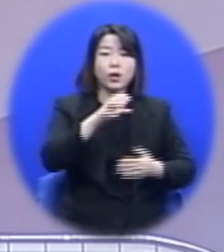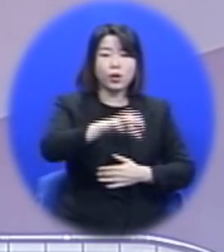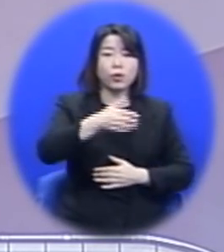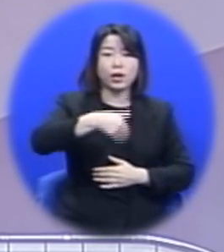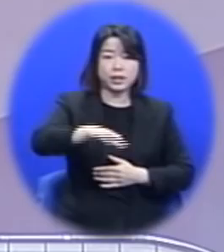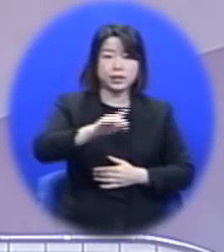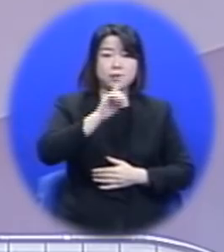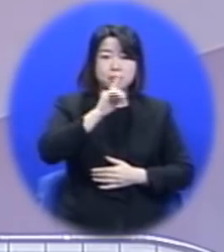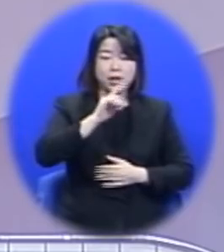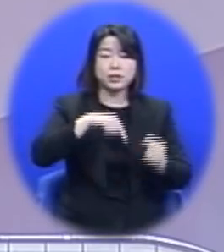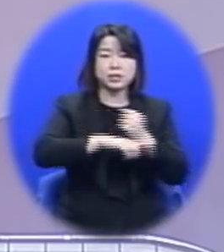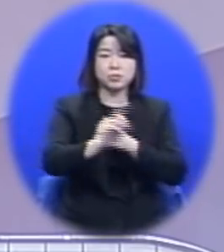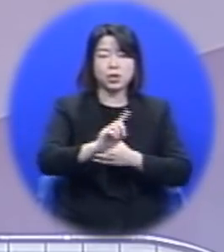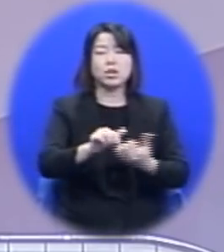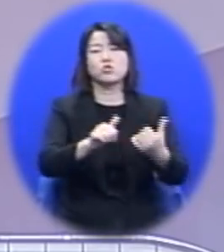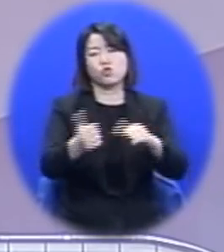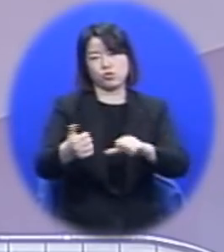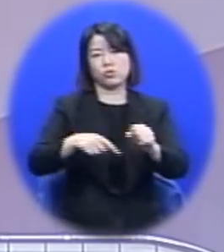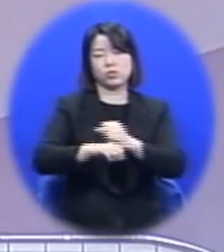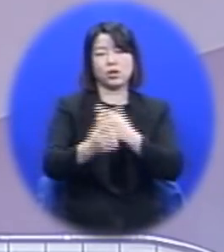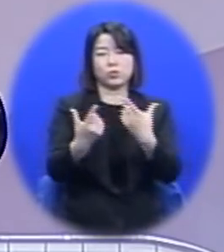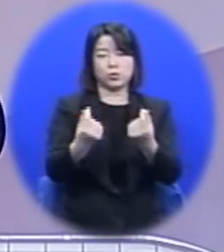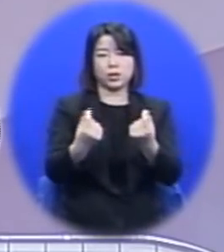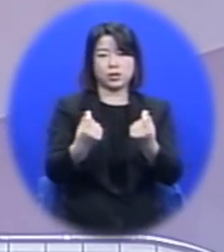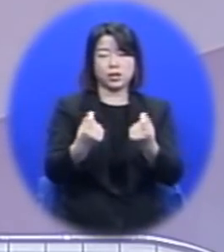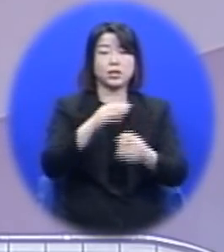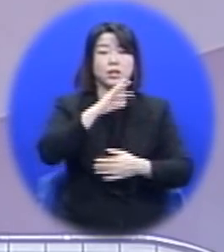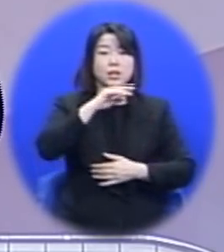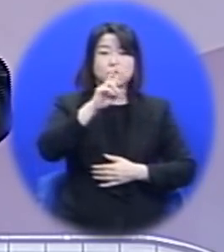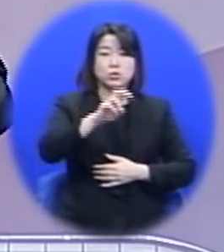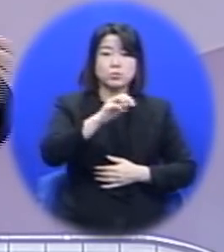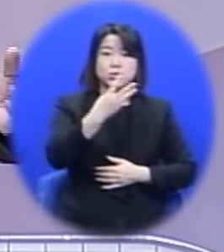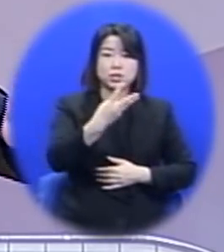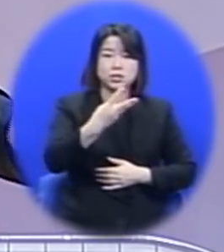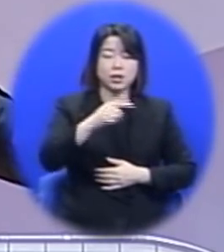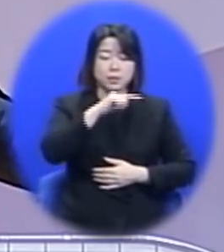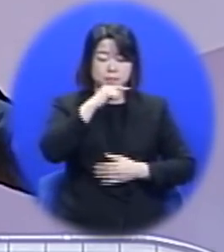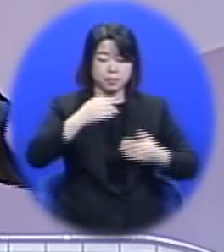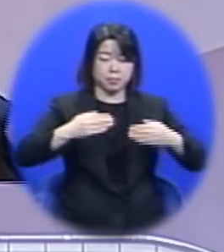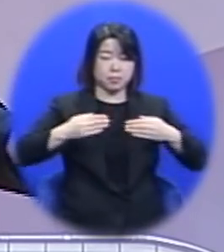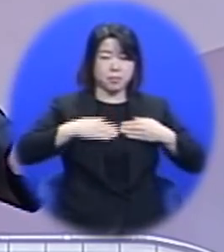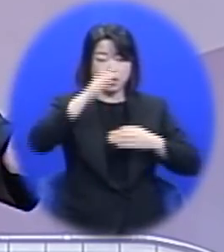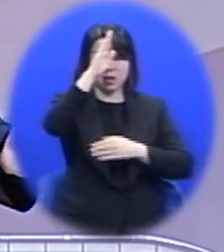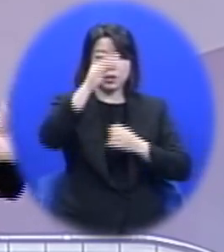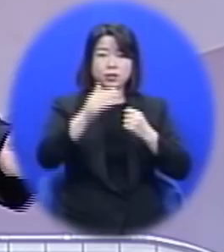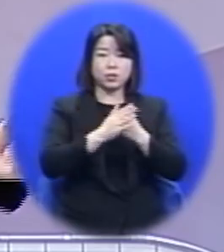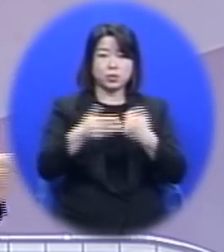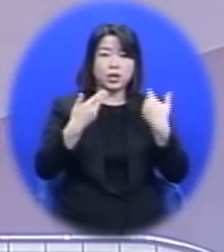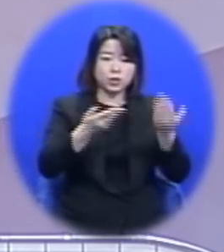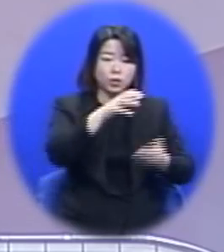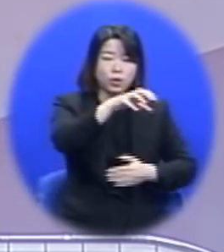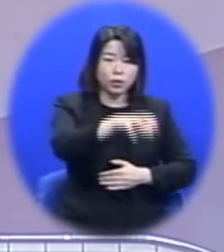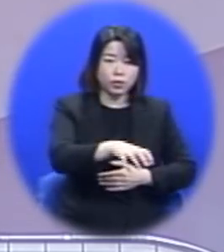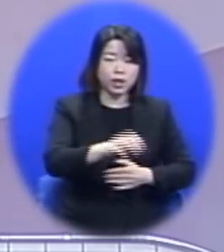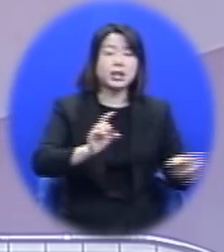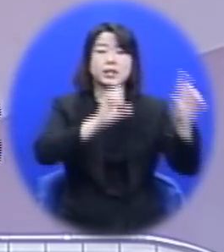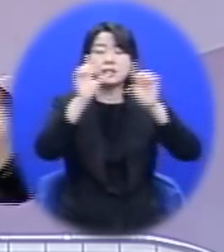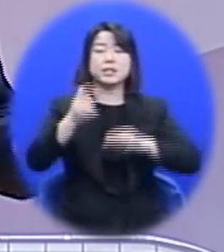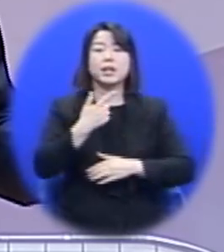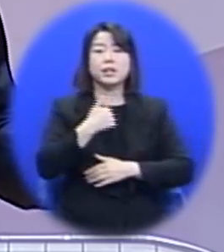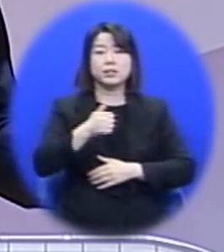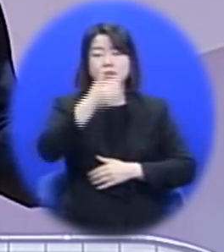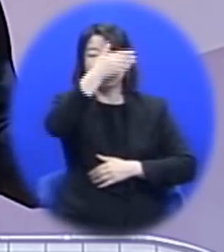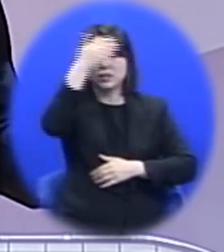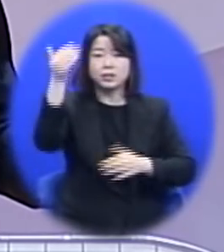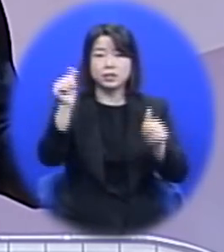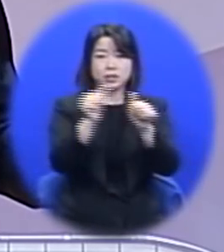것이었어요. 23살 청년이 폐결핵에 걸려서 폐결핵 요양원에서 지내던 그 청년이 할 수 있는